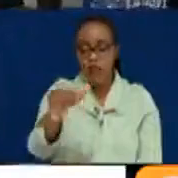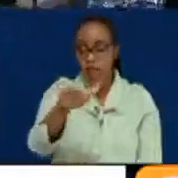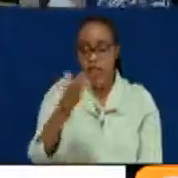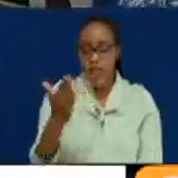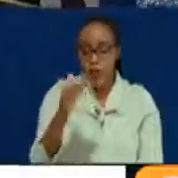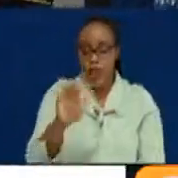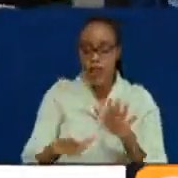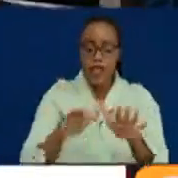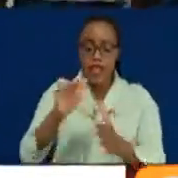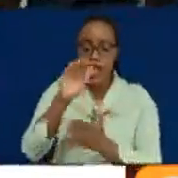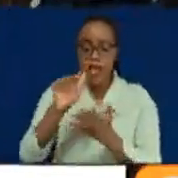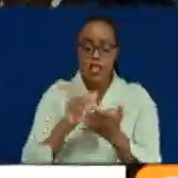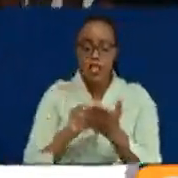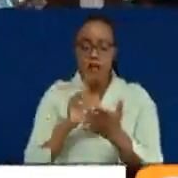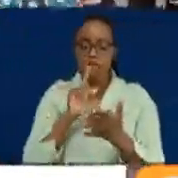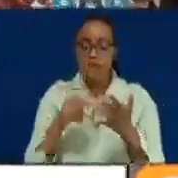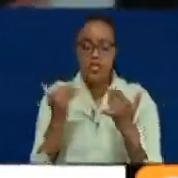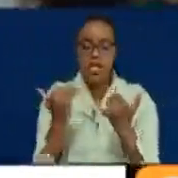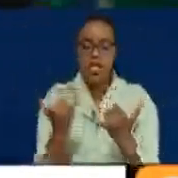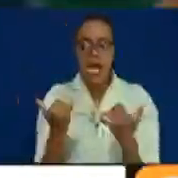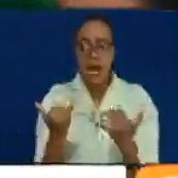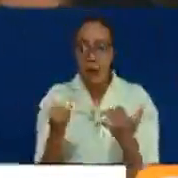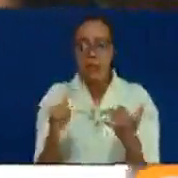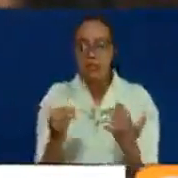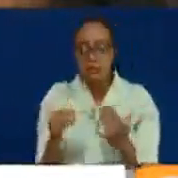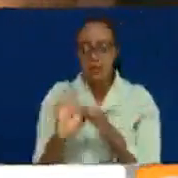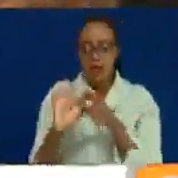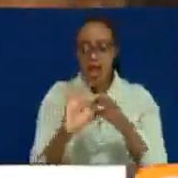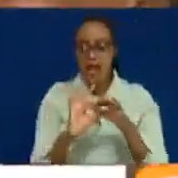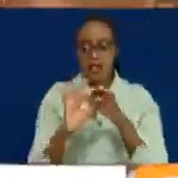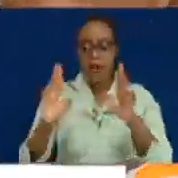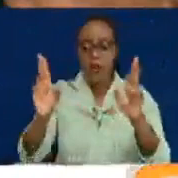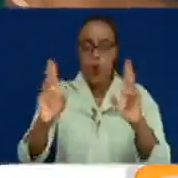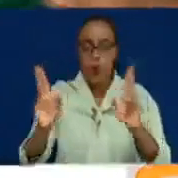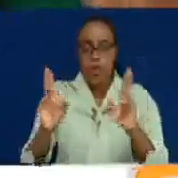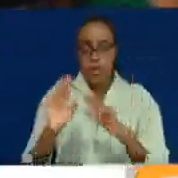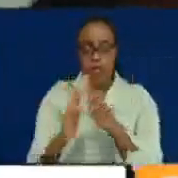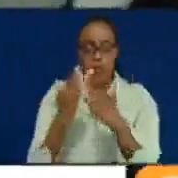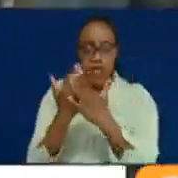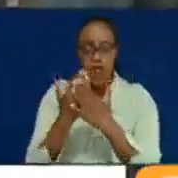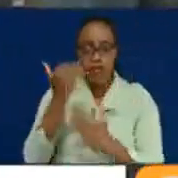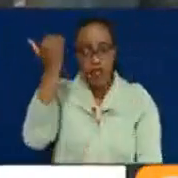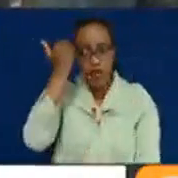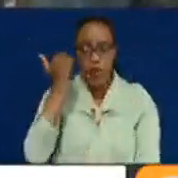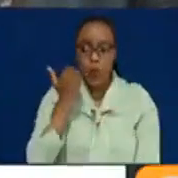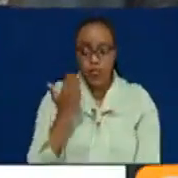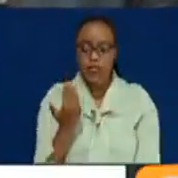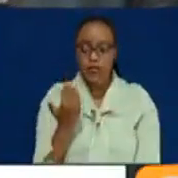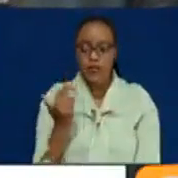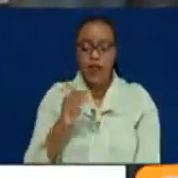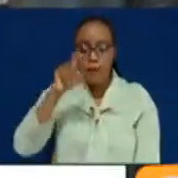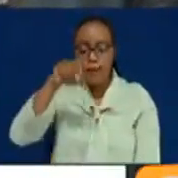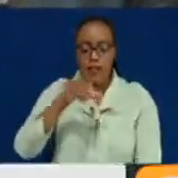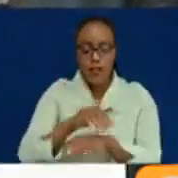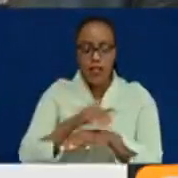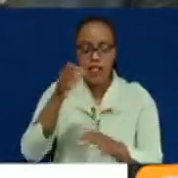bunge la Kirinyaga ya Kati, amesema kuwa sasa Muungano wa Azimio uko tayari kufika mahakamani. Lazima tupate